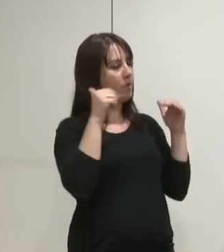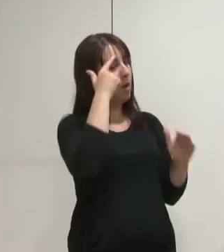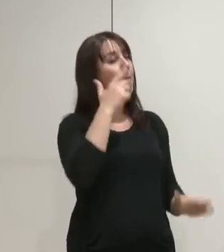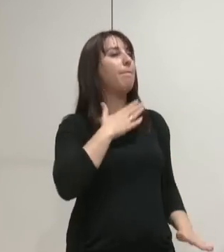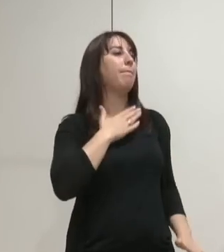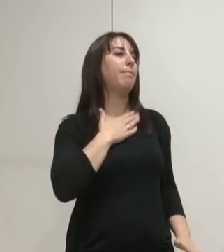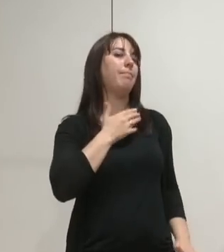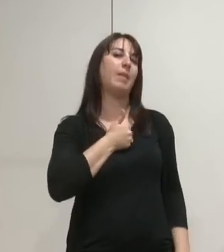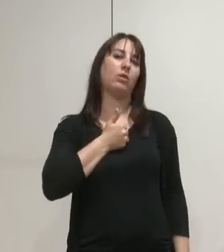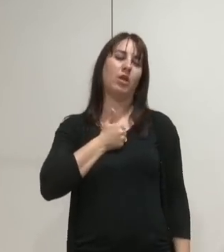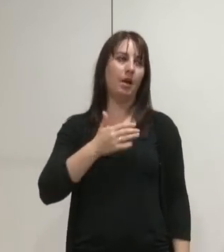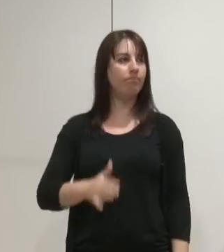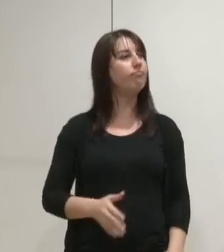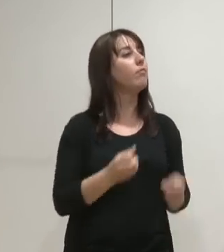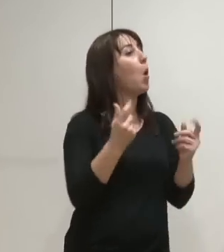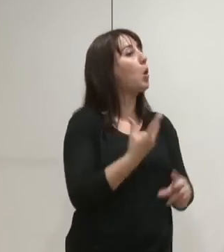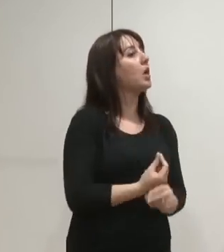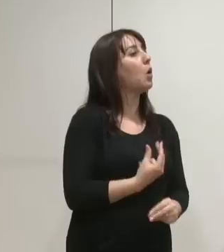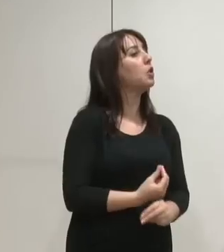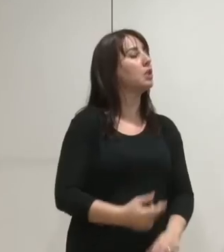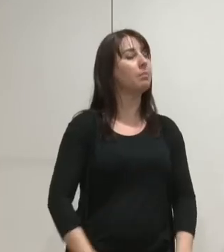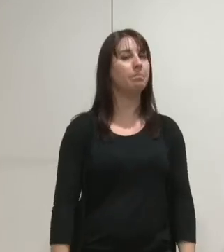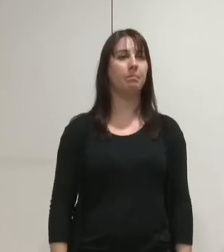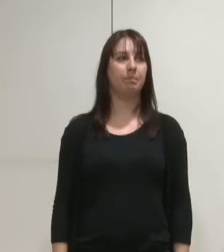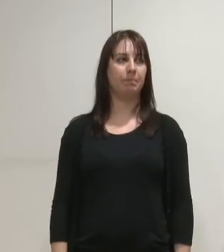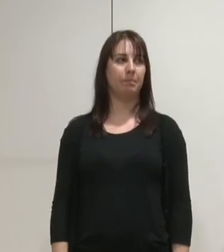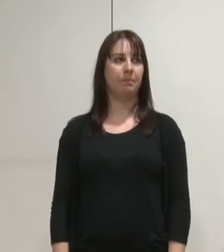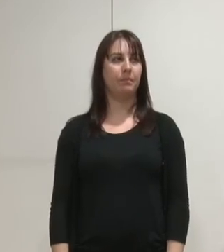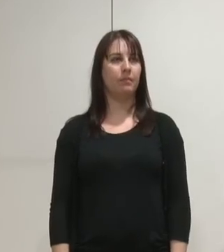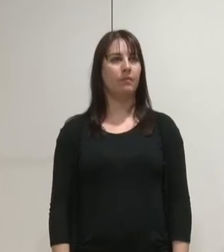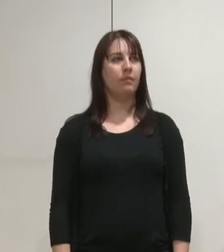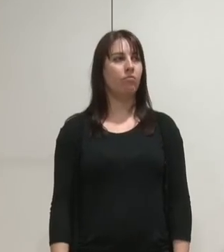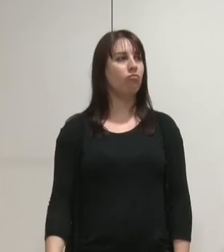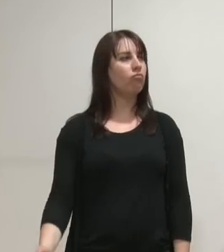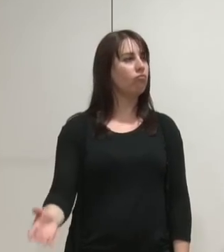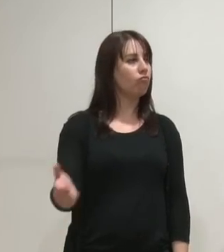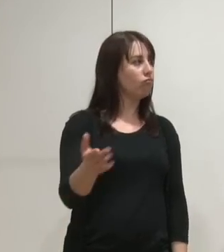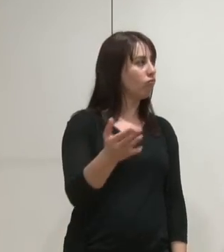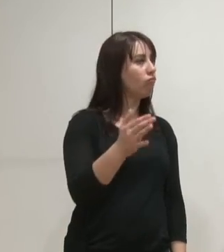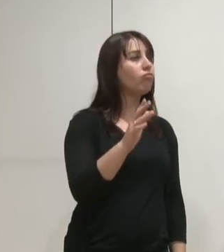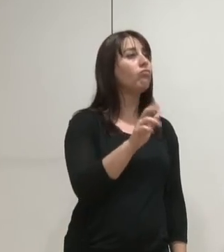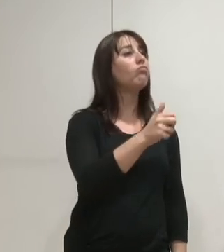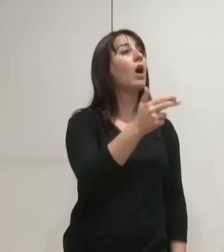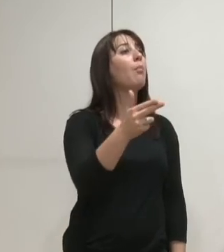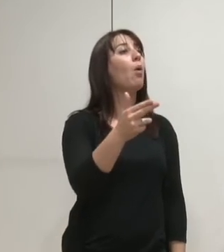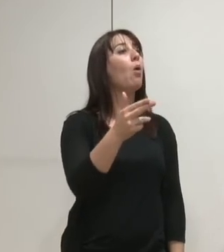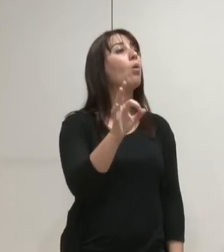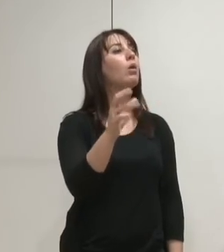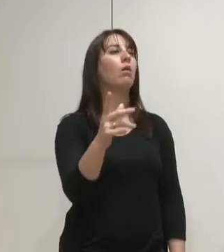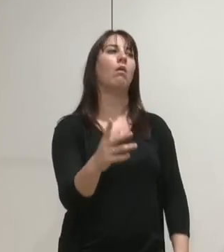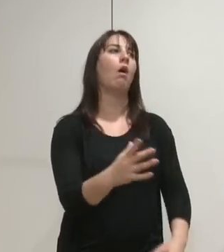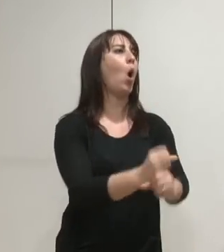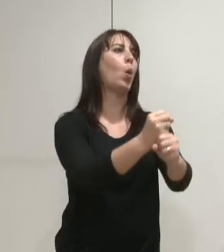personnel allez noté malb réponse non c'est bon